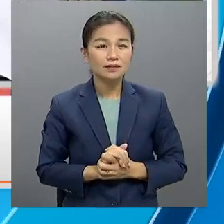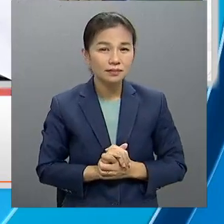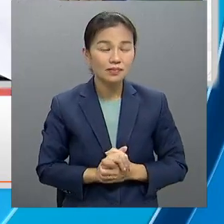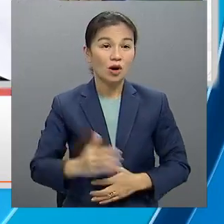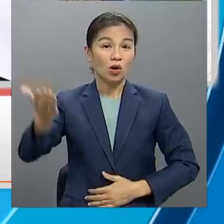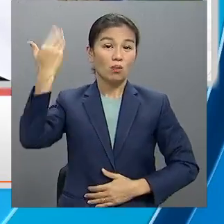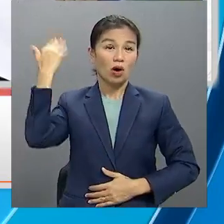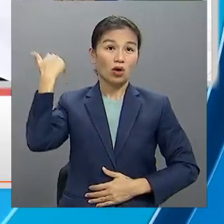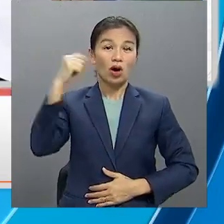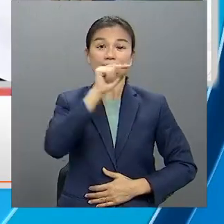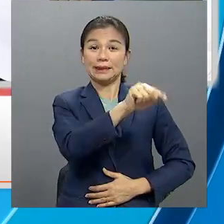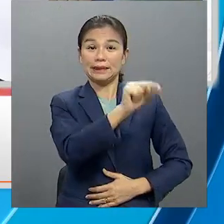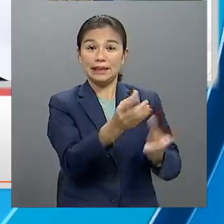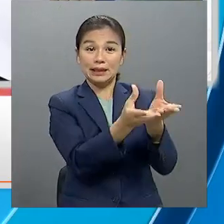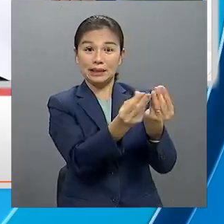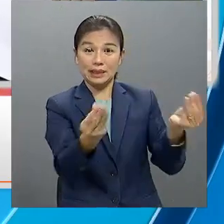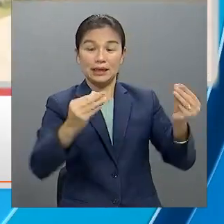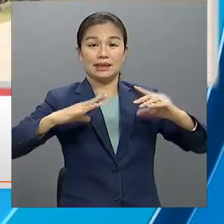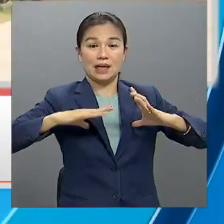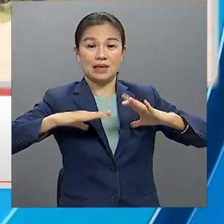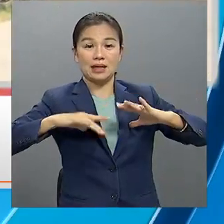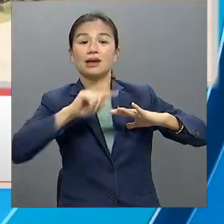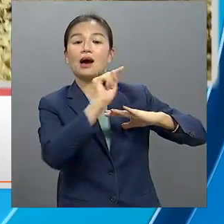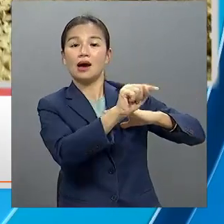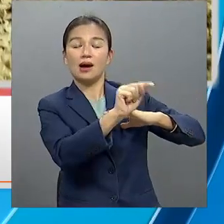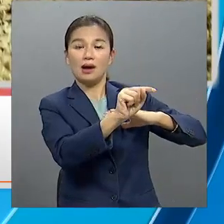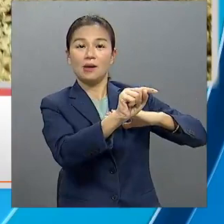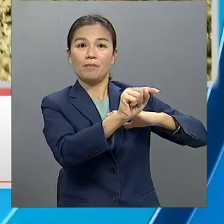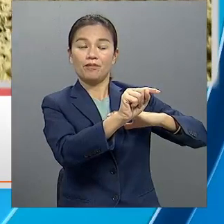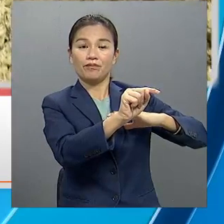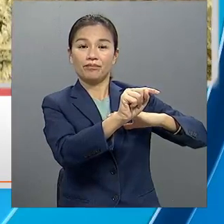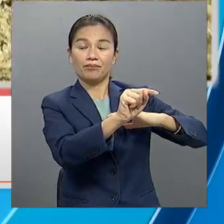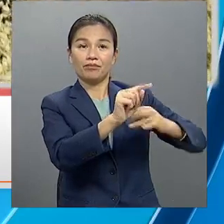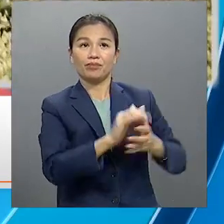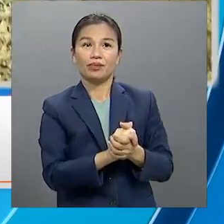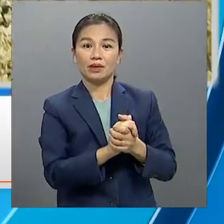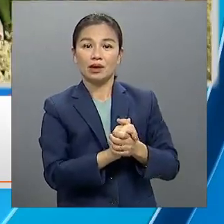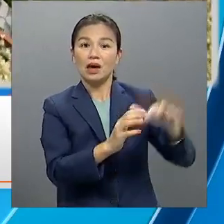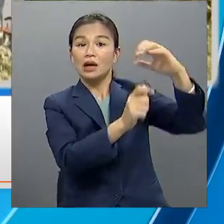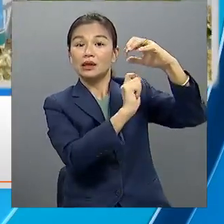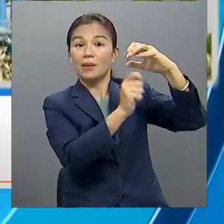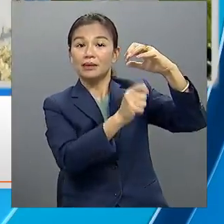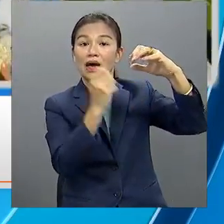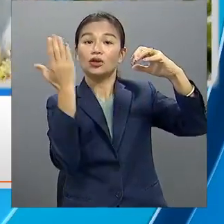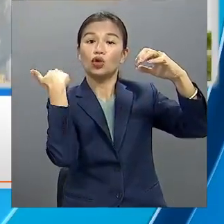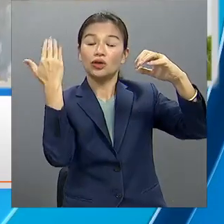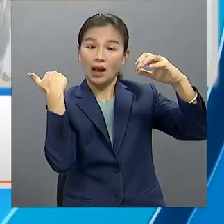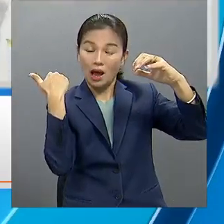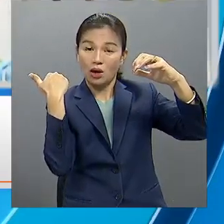นี้เป็นที่สาธารณะก็ทางอดีตกำนันสมัยก่อนประมาณ30ปีที่แล้วท่านก็จั